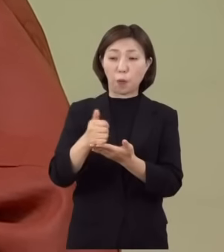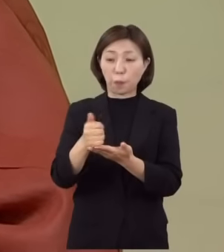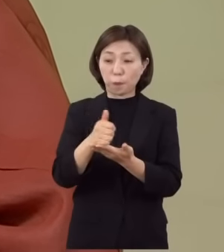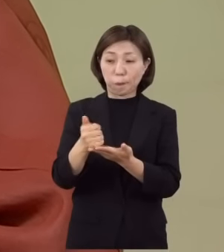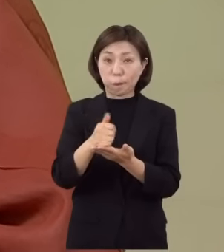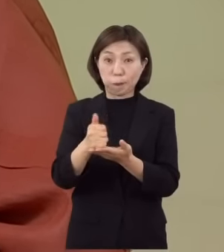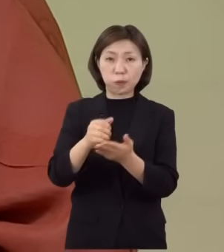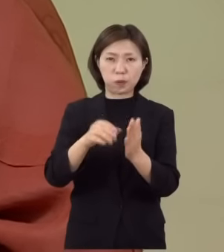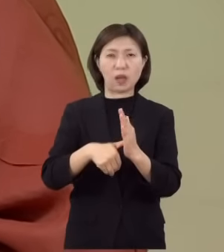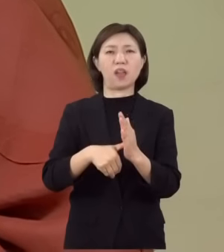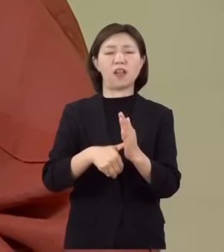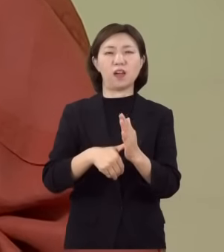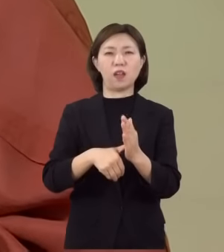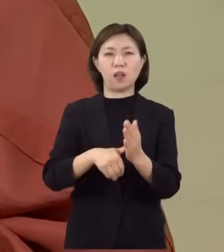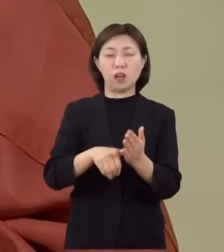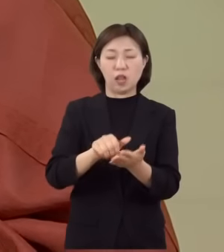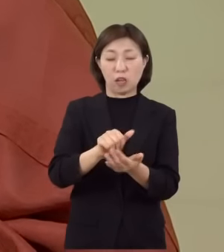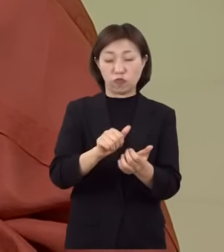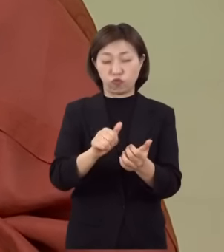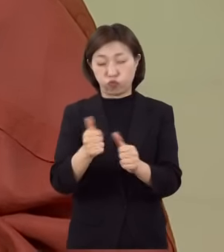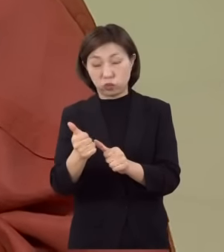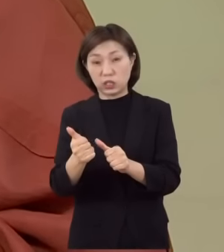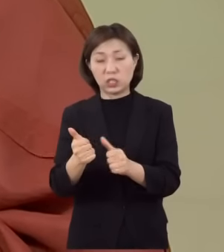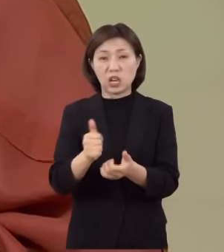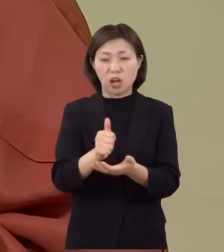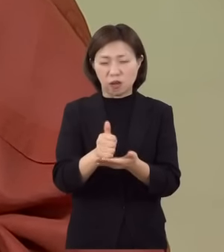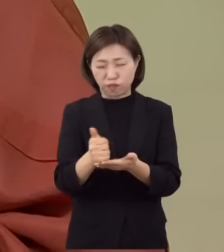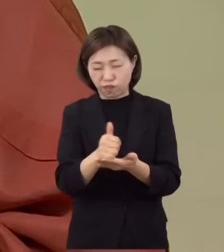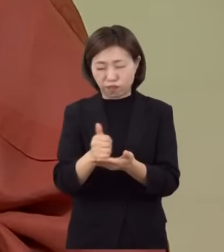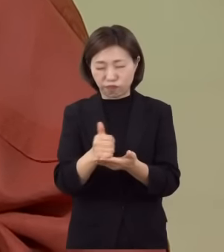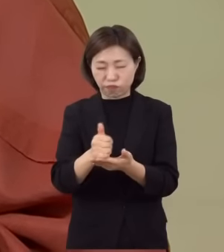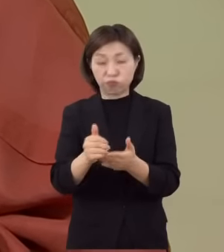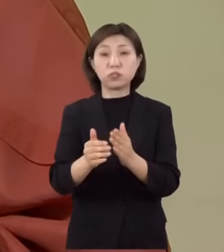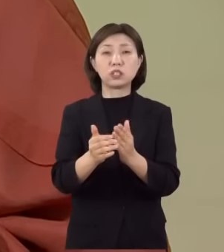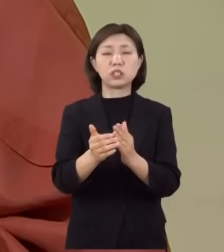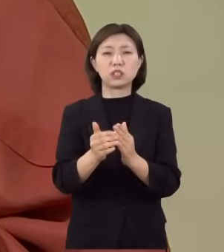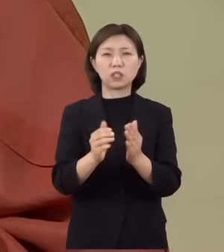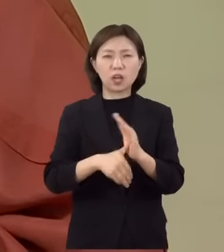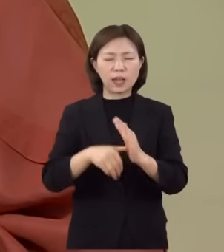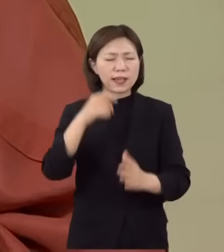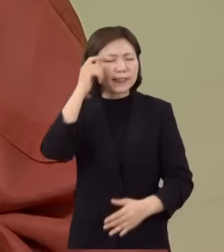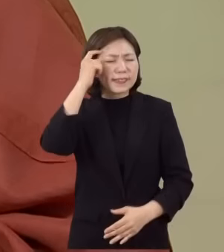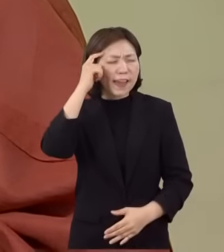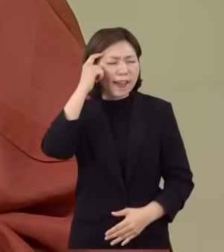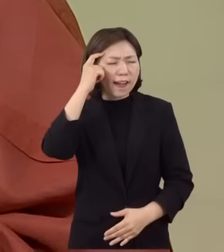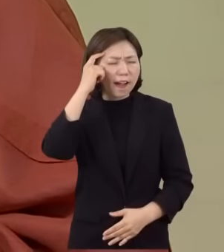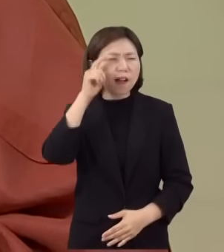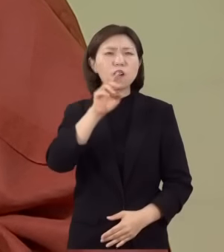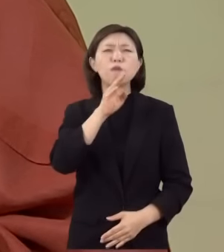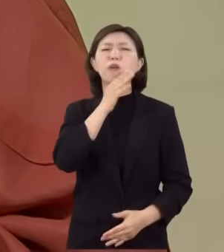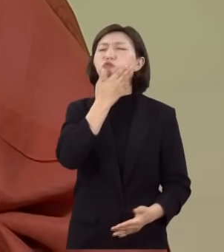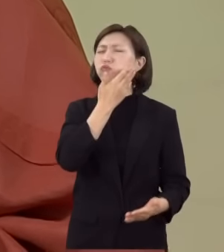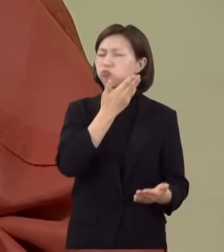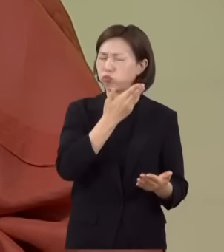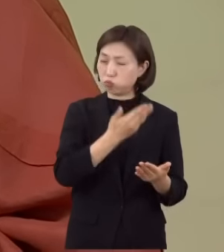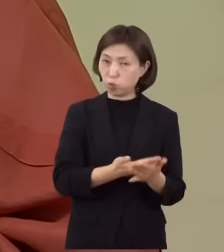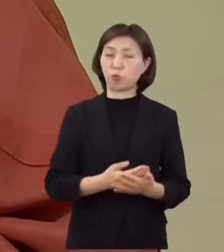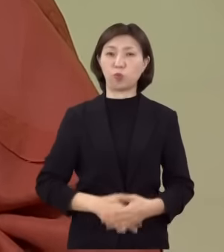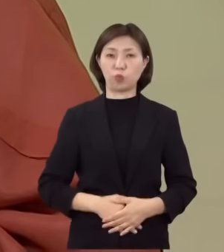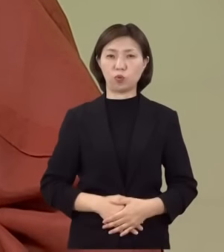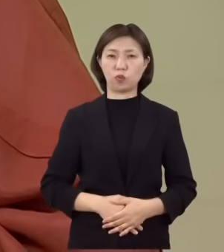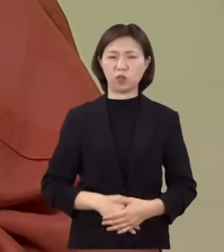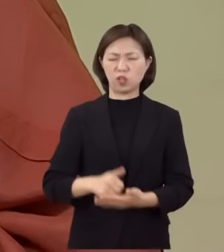끊어질 때 우리가 죽기 직전에 무슨 생각을 하느냐 그 죽기 전에 그 한